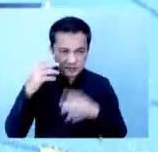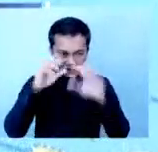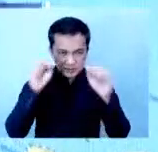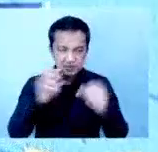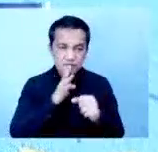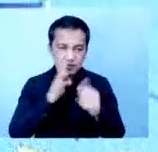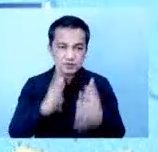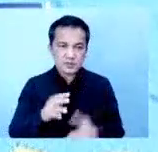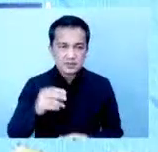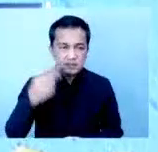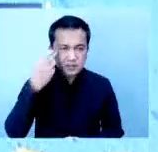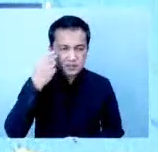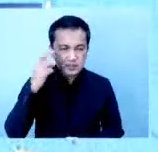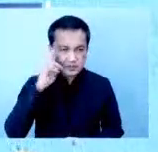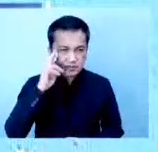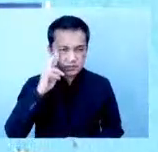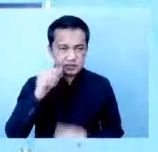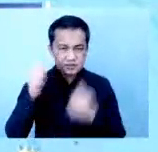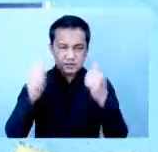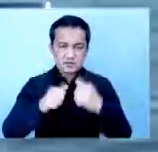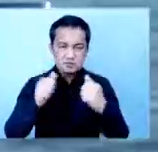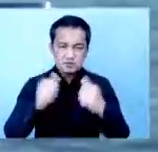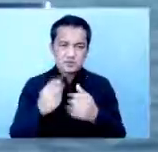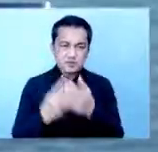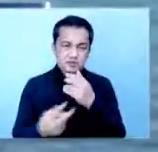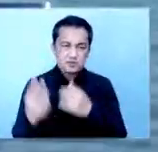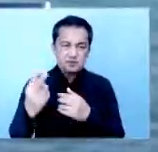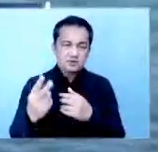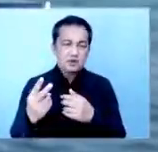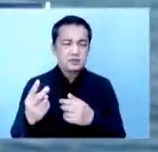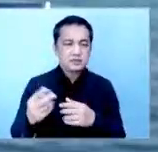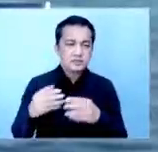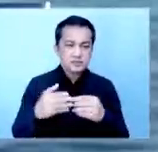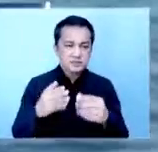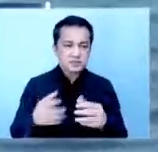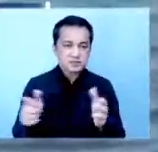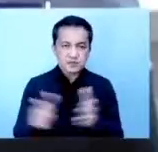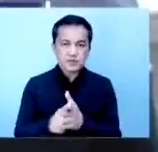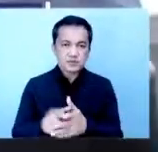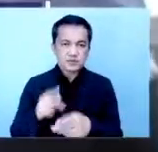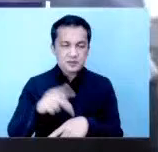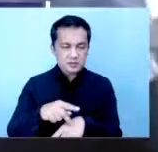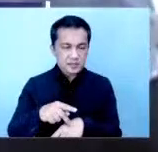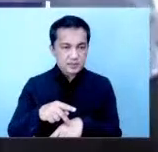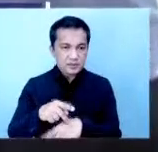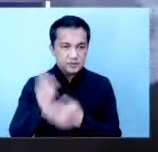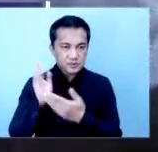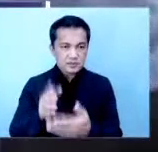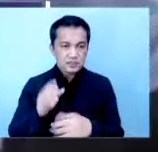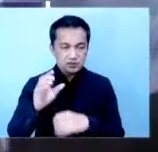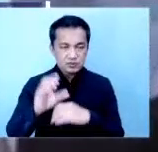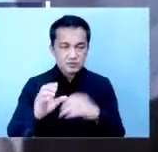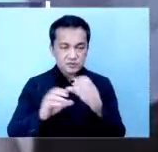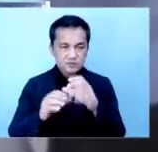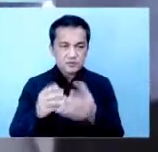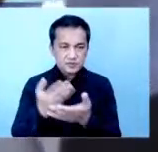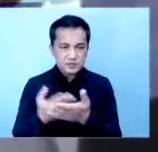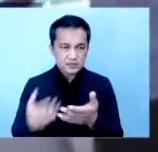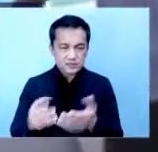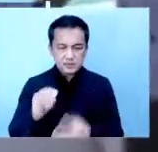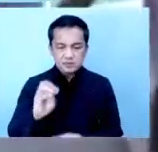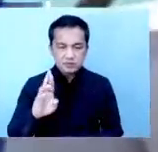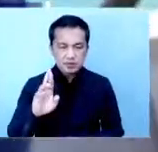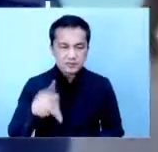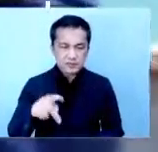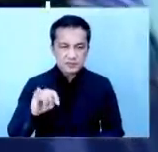Roque ang umano'y kasunduan ng dalawang leader na nagbabawal sa Pilipinas na magdala ng construction materials sa BRP Sierra